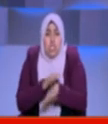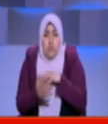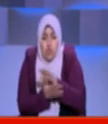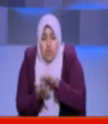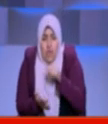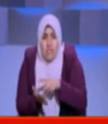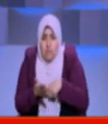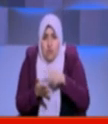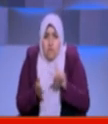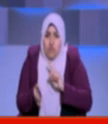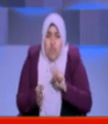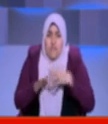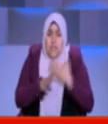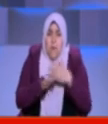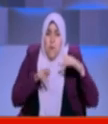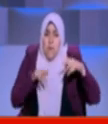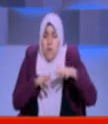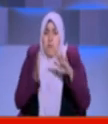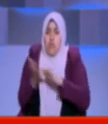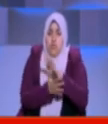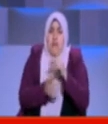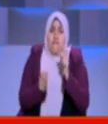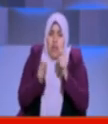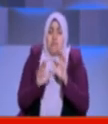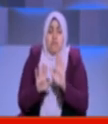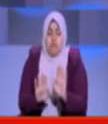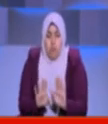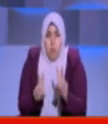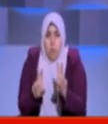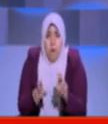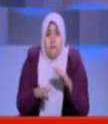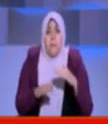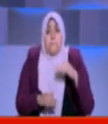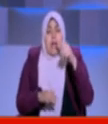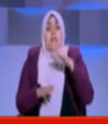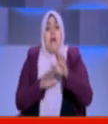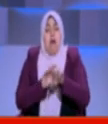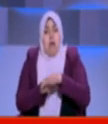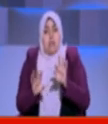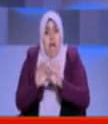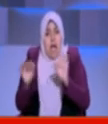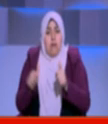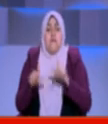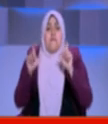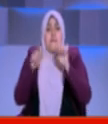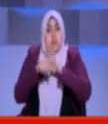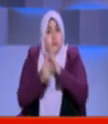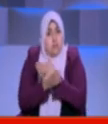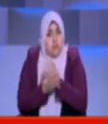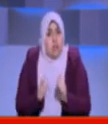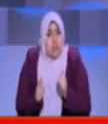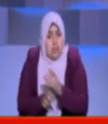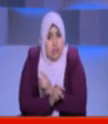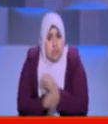شيء، مجرد غيرنا الأسماء بين الشخصيات بأنه رحل السيد عادل عبد المهدي وهو بأنه